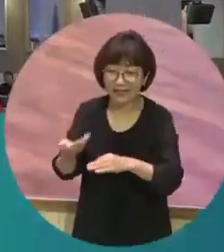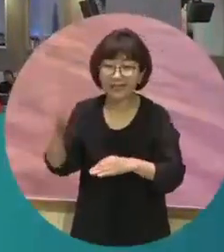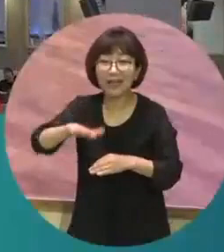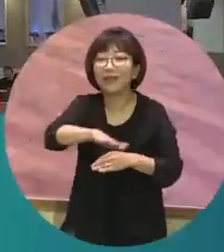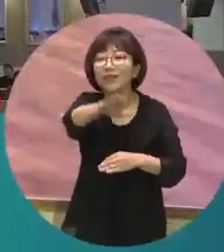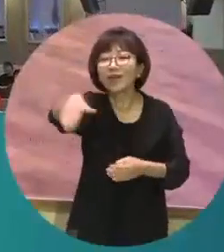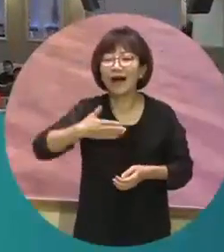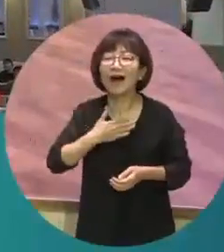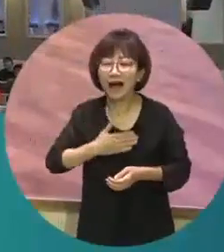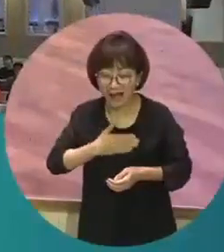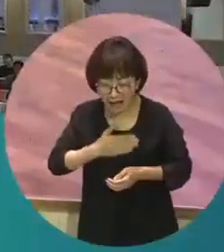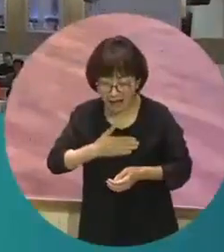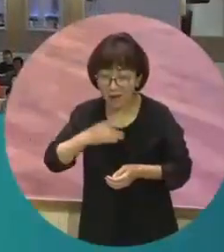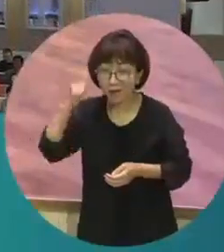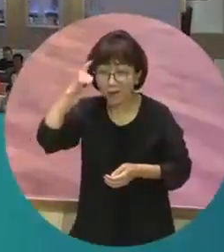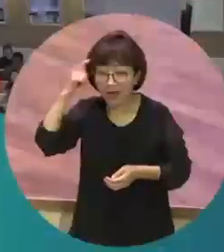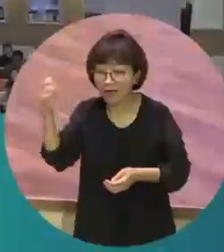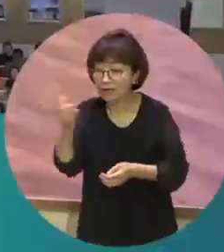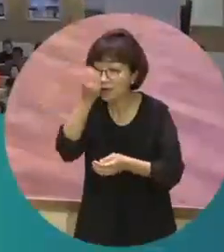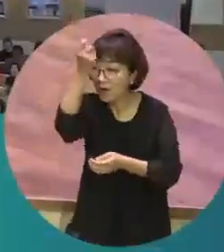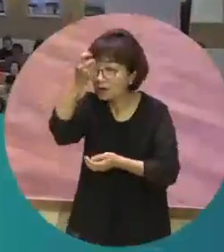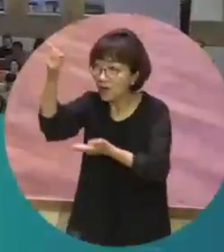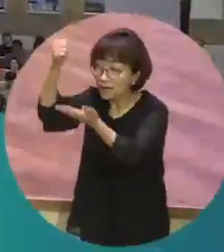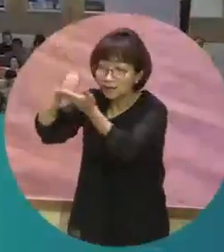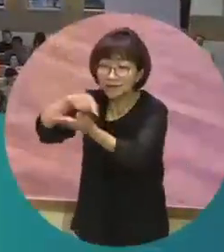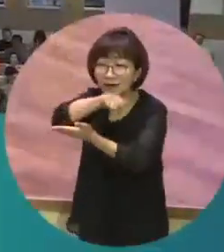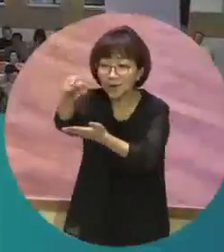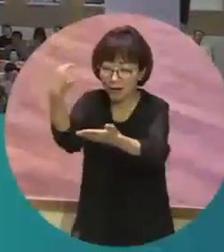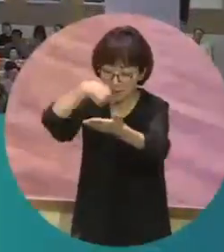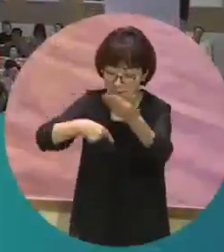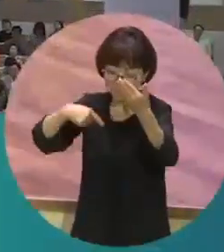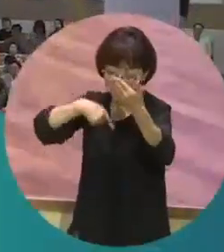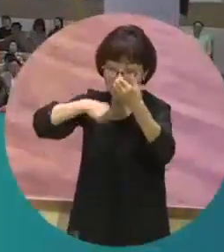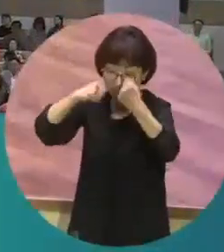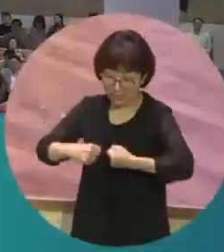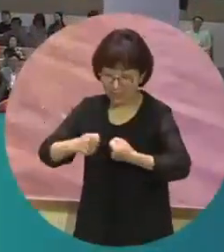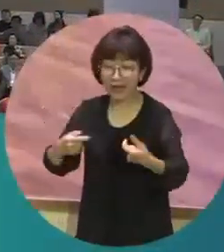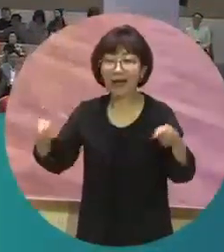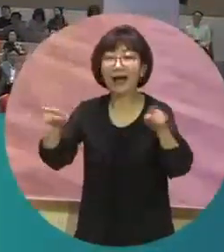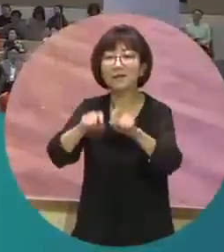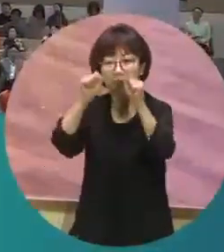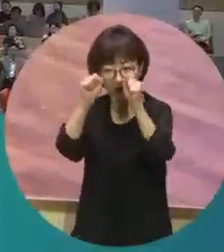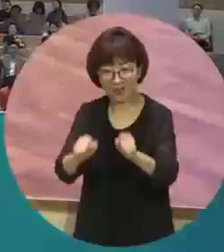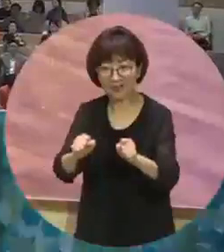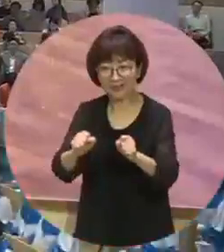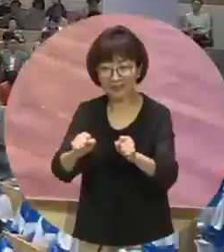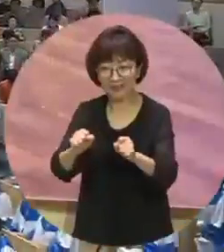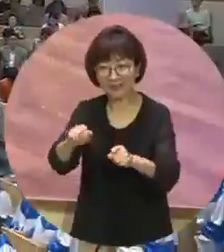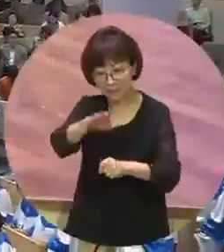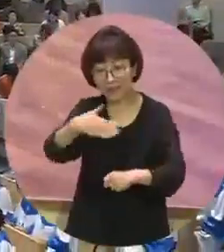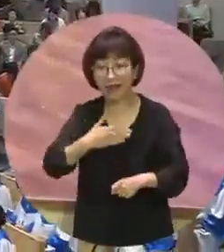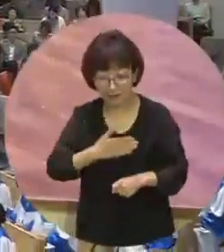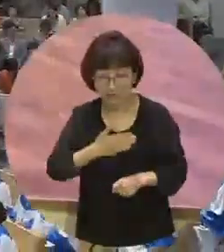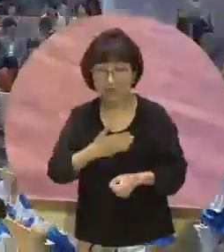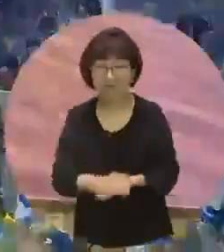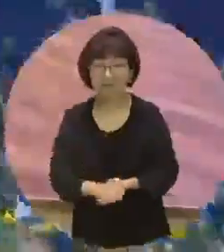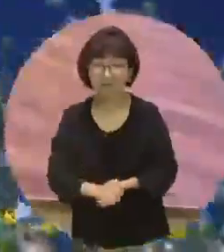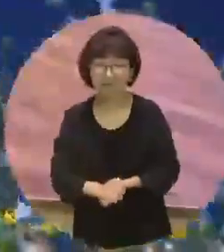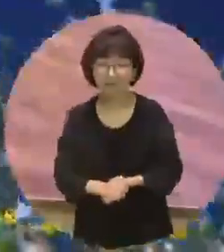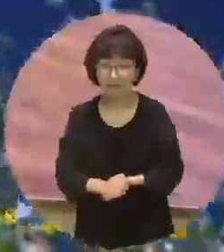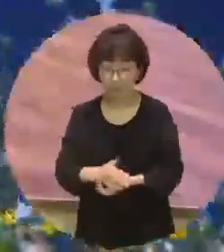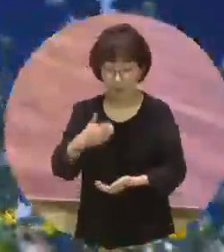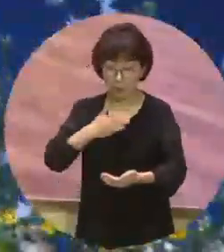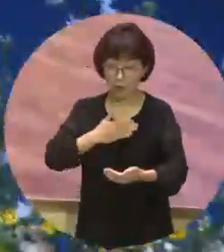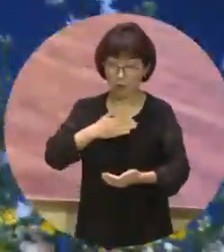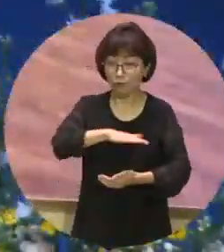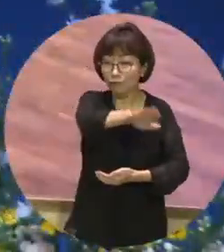하니 그는 너희와 함께 거하시며 또 너희 속에 계시겠습니다. 우리 안에 예수 성령이